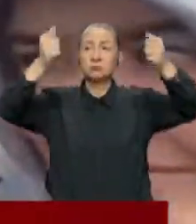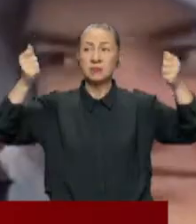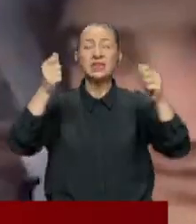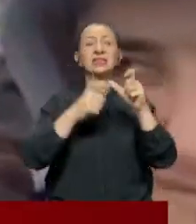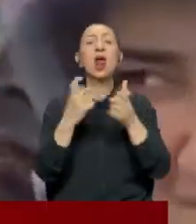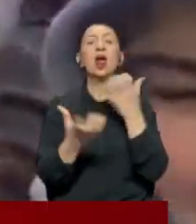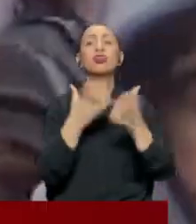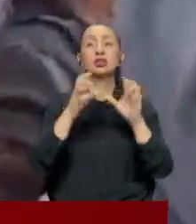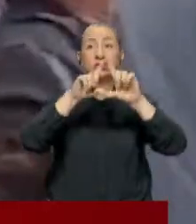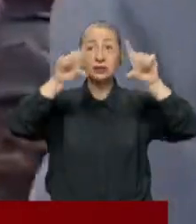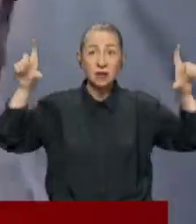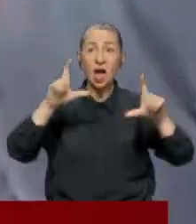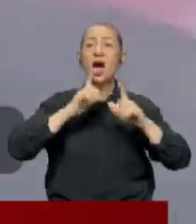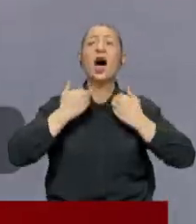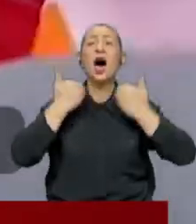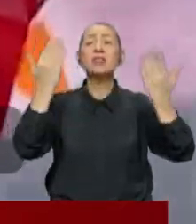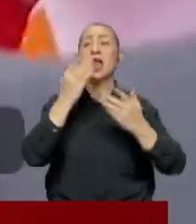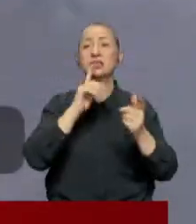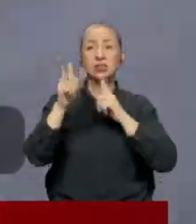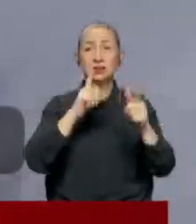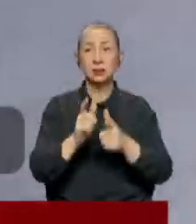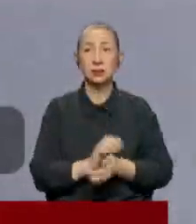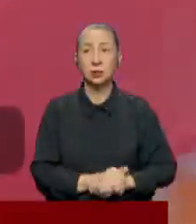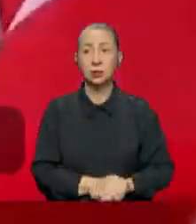Ateş pankartları, adalet çığlıkları. Allah'ımızın